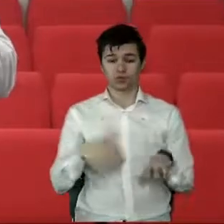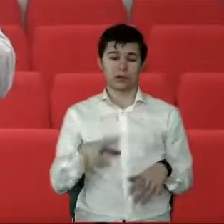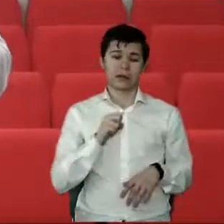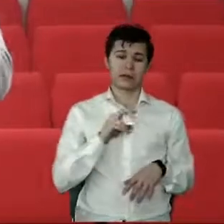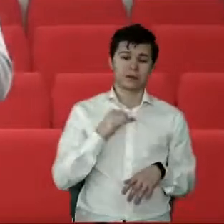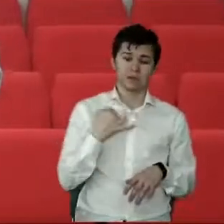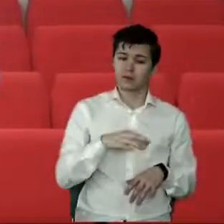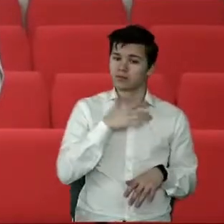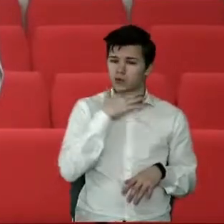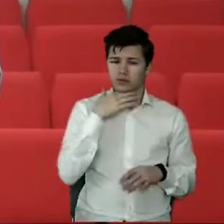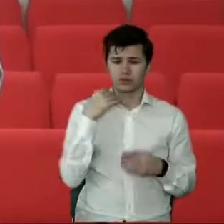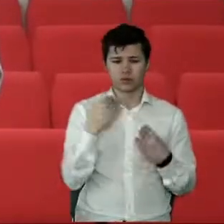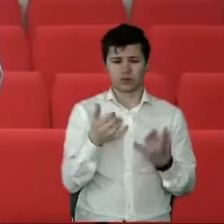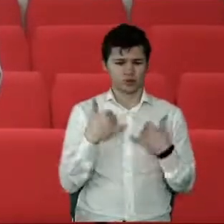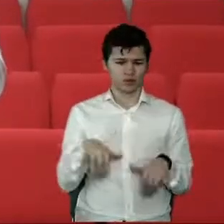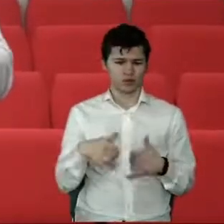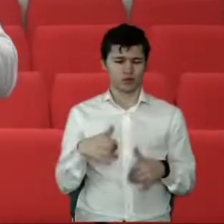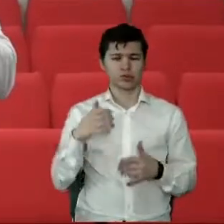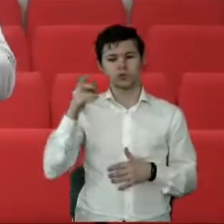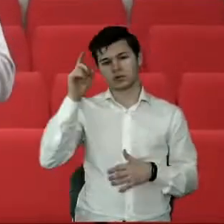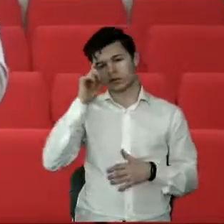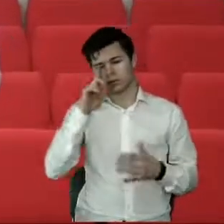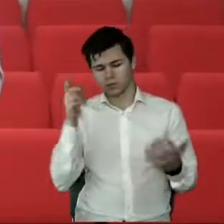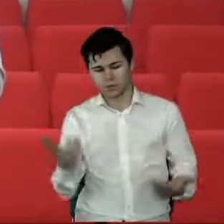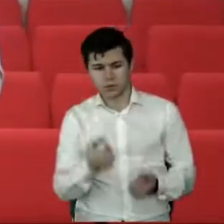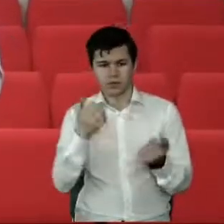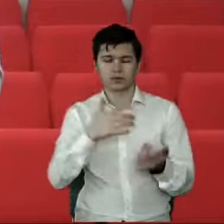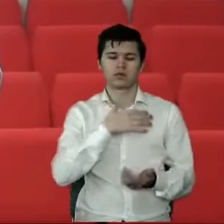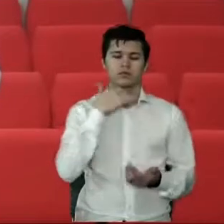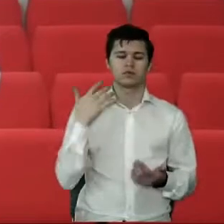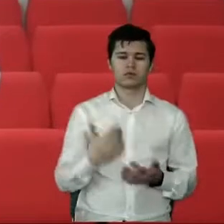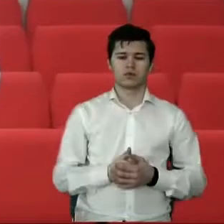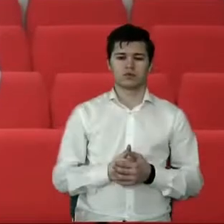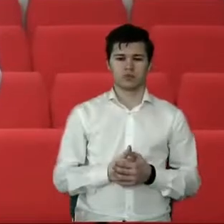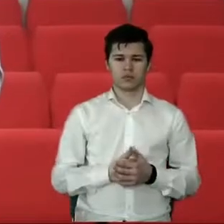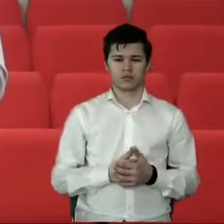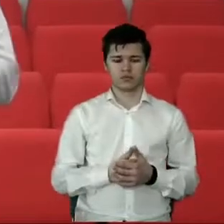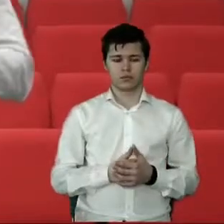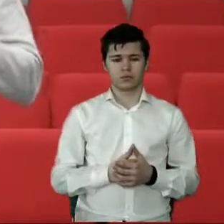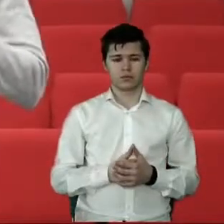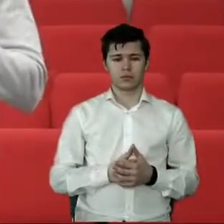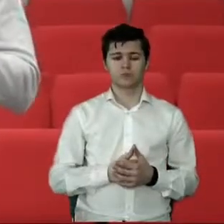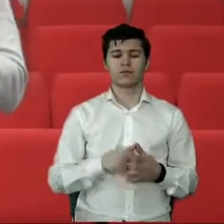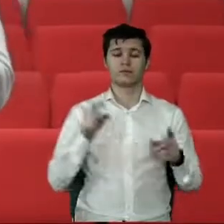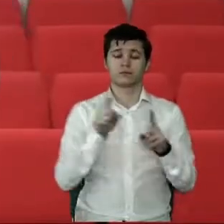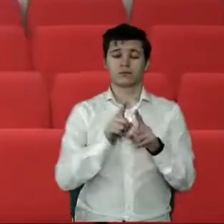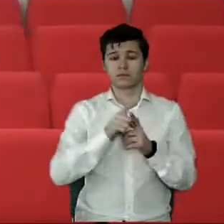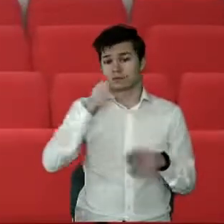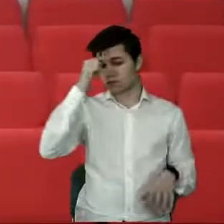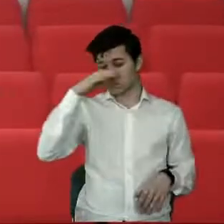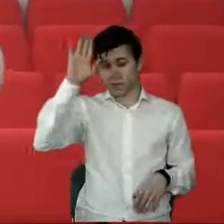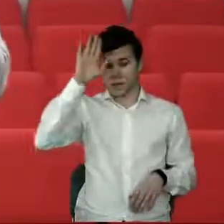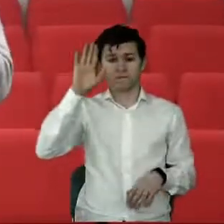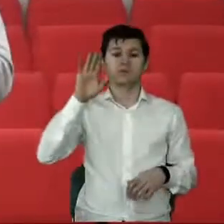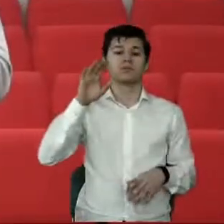для спасения Израиля и для совершения явления милости Господней и его чудес. Тот же самый Павел говорит не